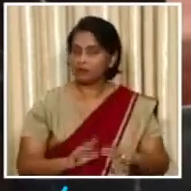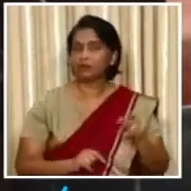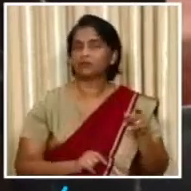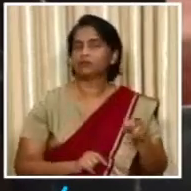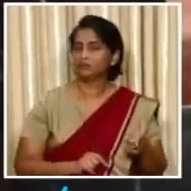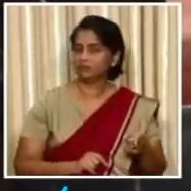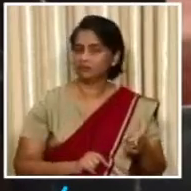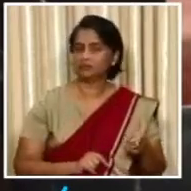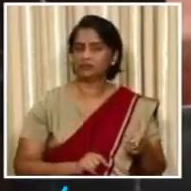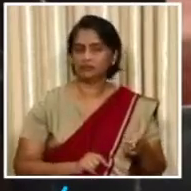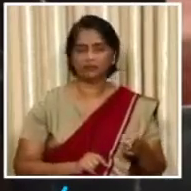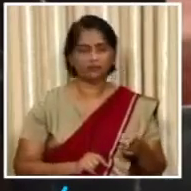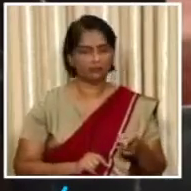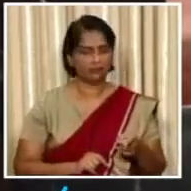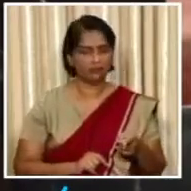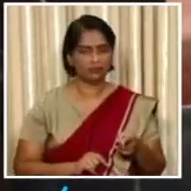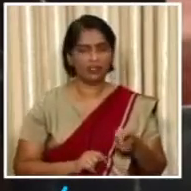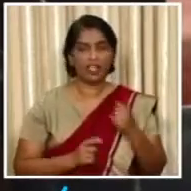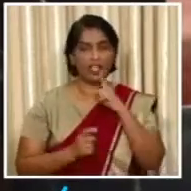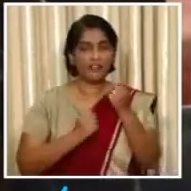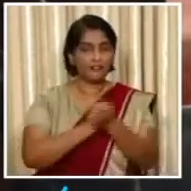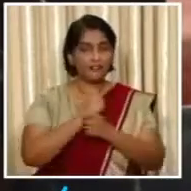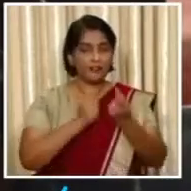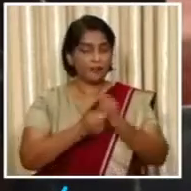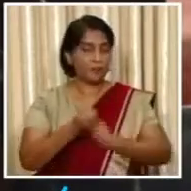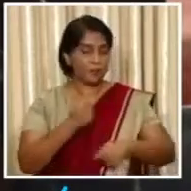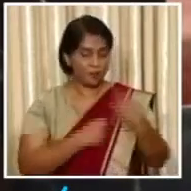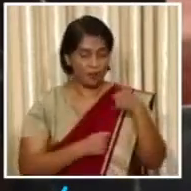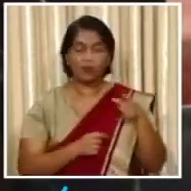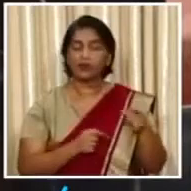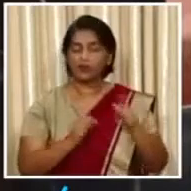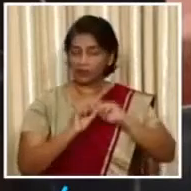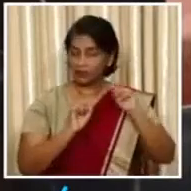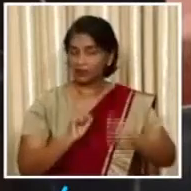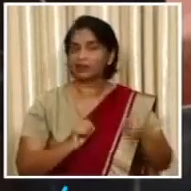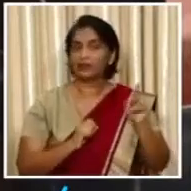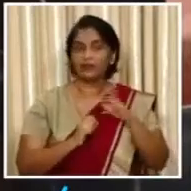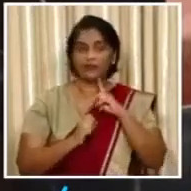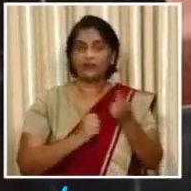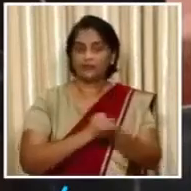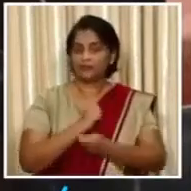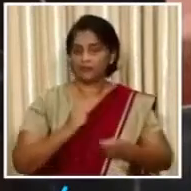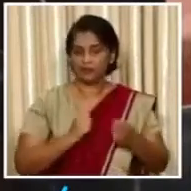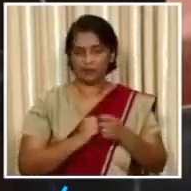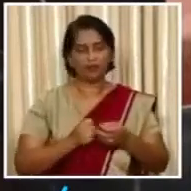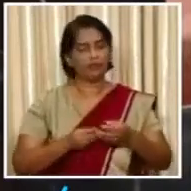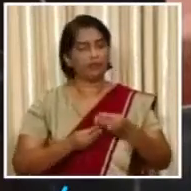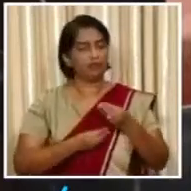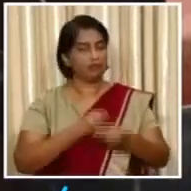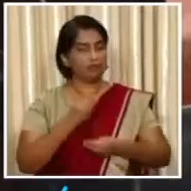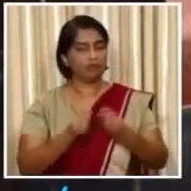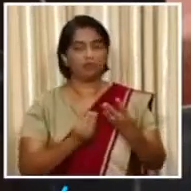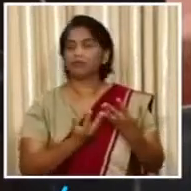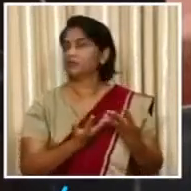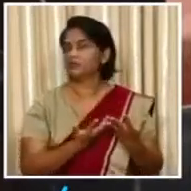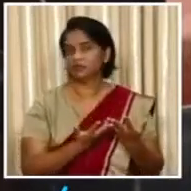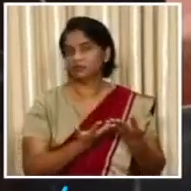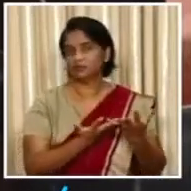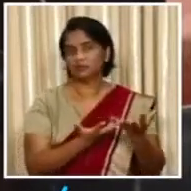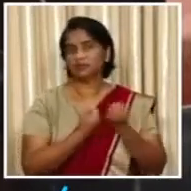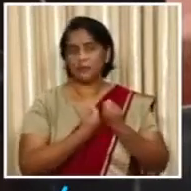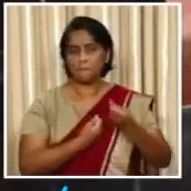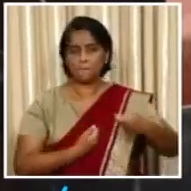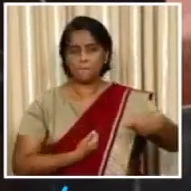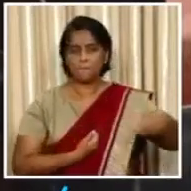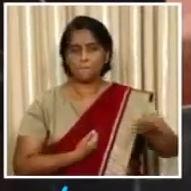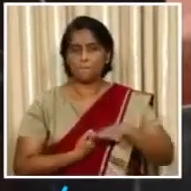போர்ட் நெல் சந்தைப்படுத்தும் சபையின் ஊடாக அந்த நெற்களை உற்பத்தி பொருட்களை கொள்வனவு செய்வதற்கான